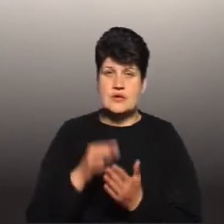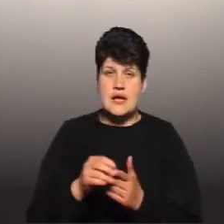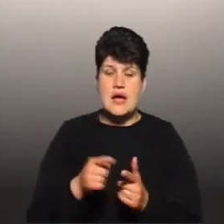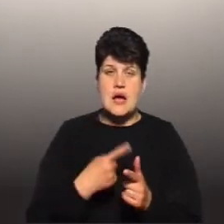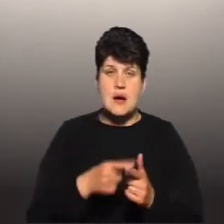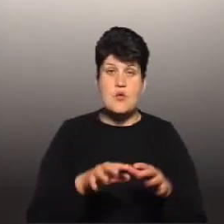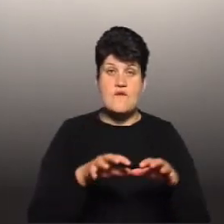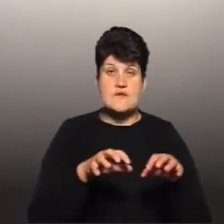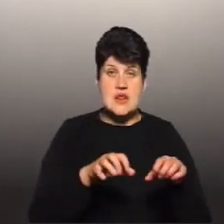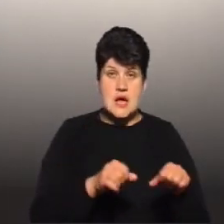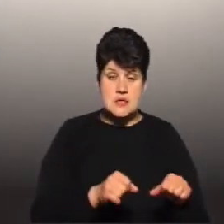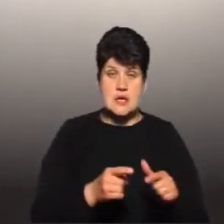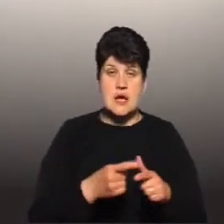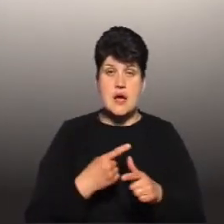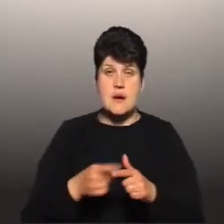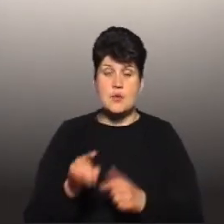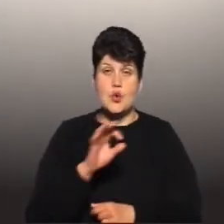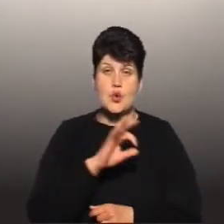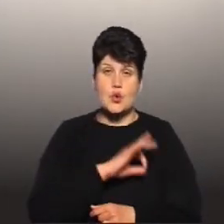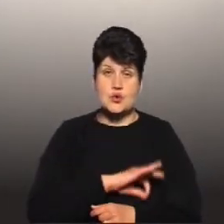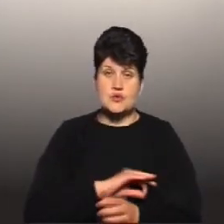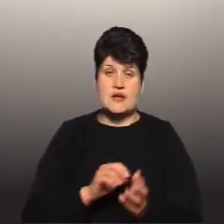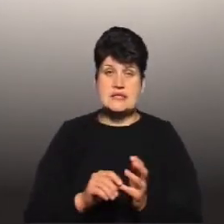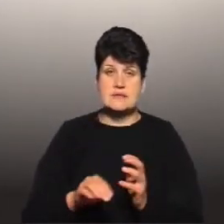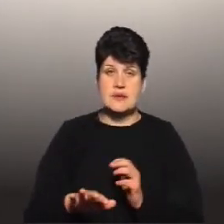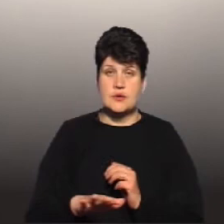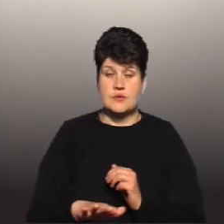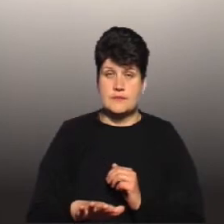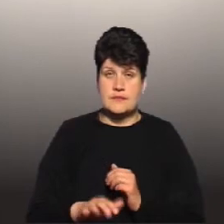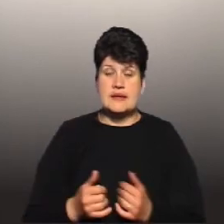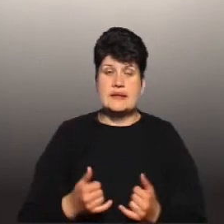або користувач земельної ділянки. Для прикладу,